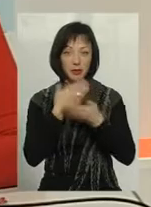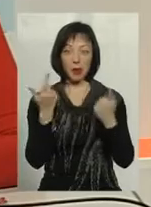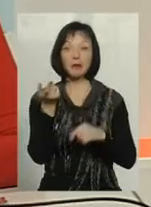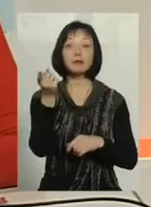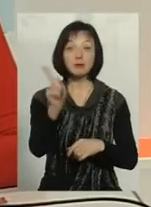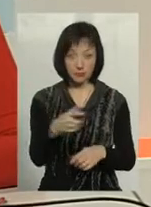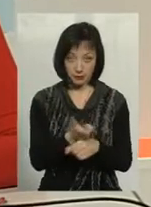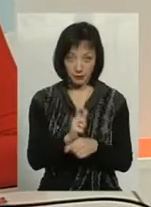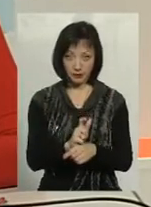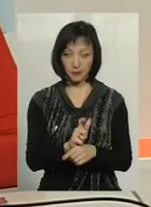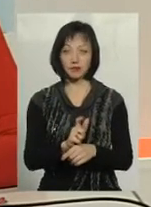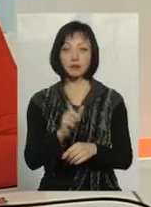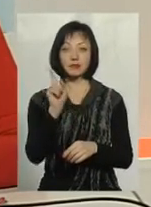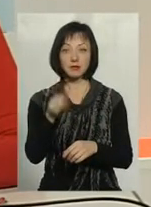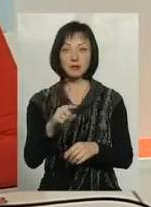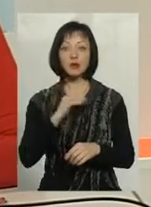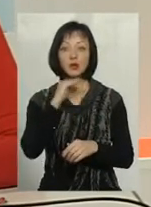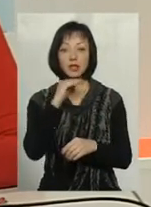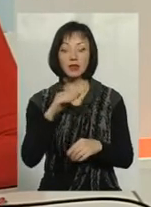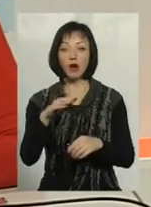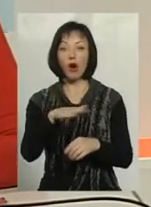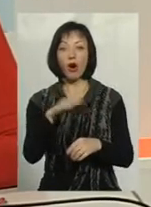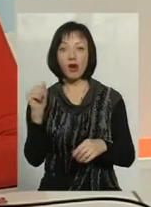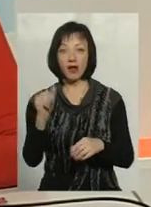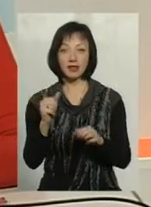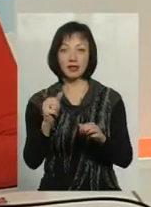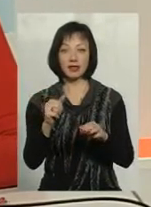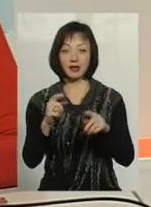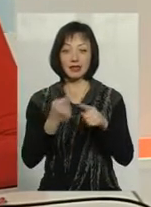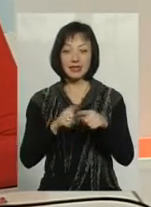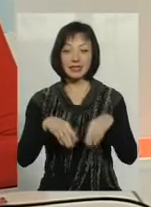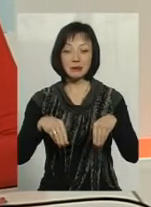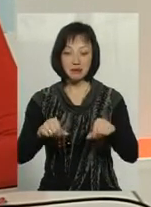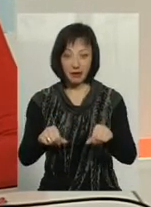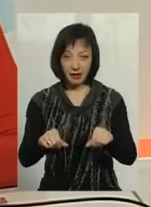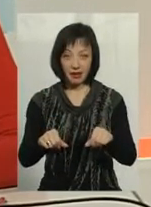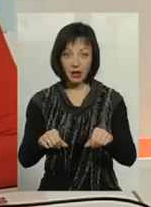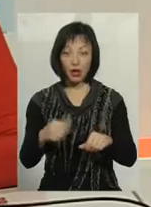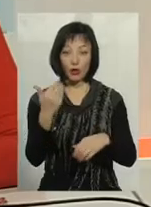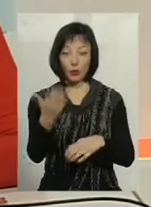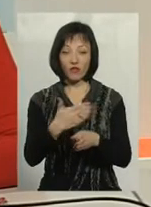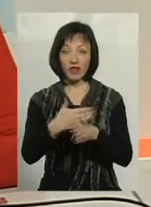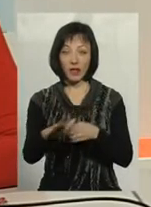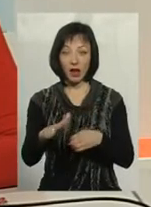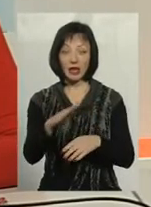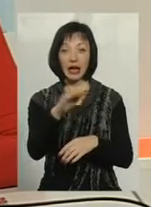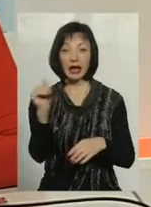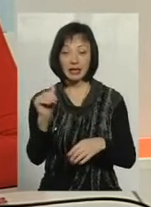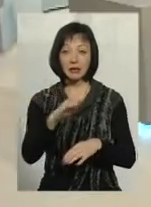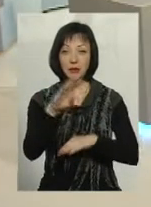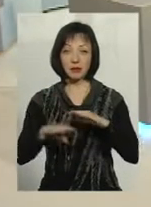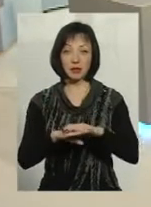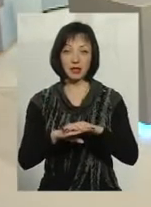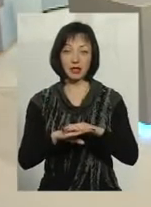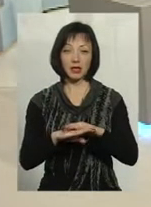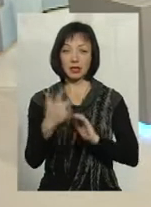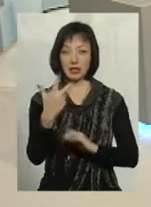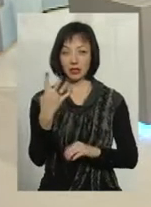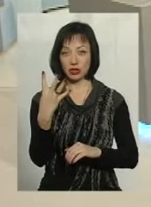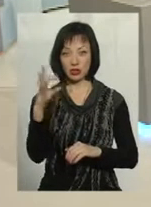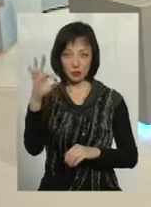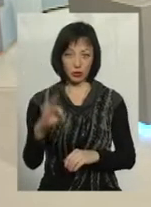така ситуація була, ті дійсності, ти правильно замітили, що сьогодні великі кошти сьогодні знаходяться в підприємців, які почали свій бізнес на ринку. І чому